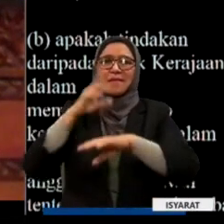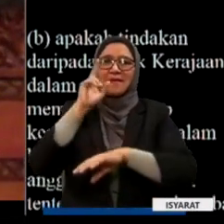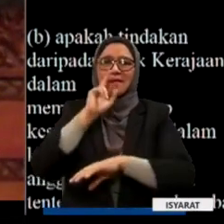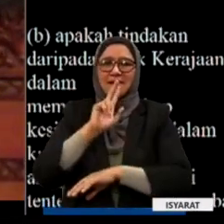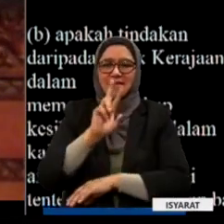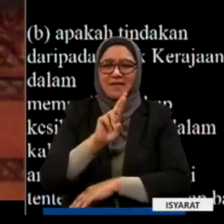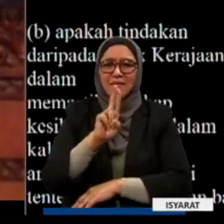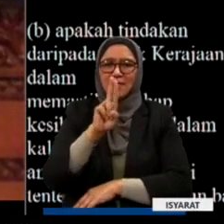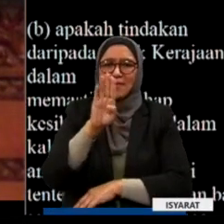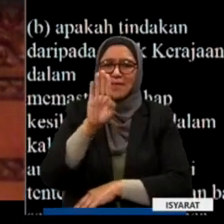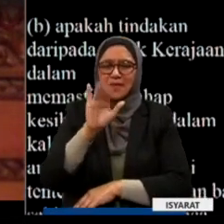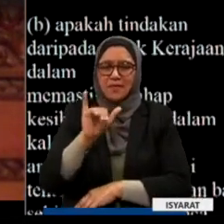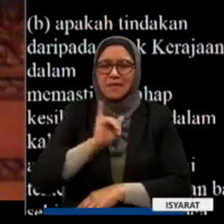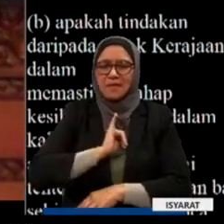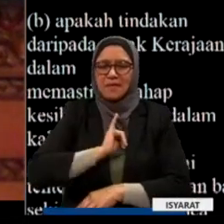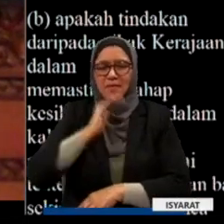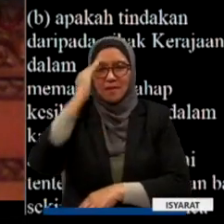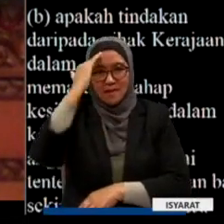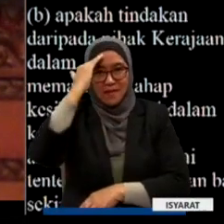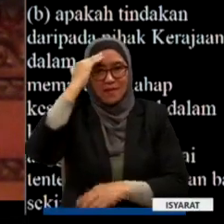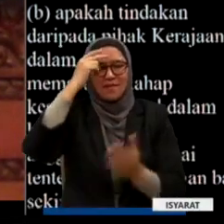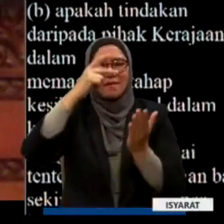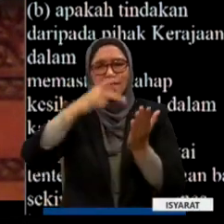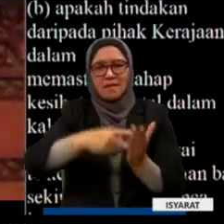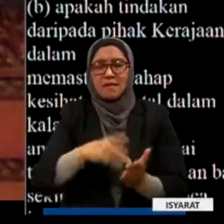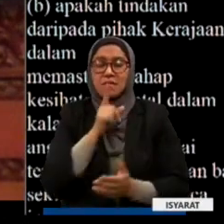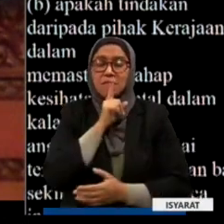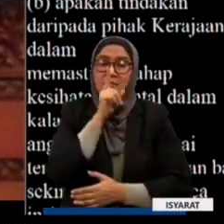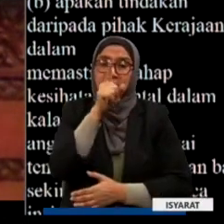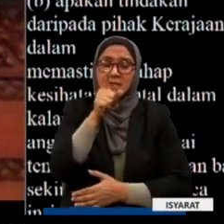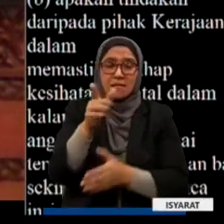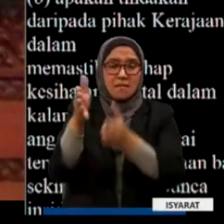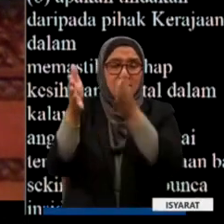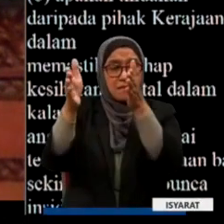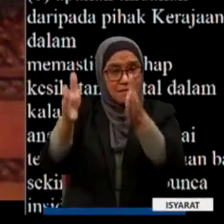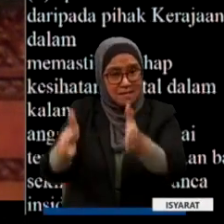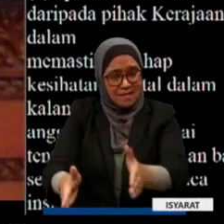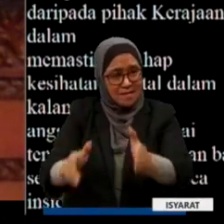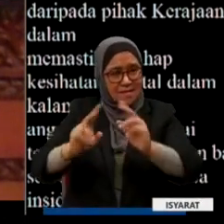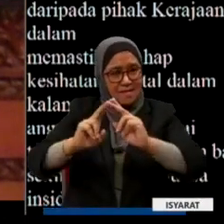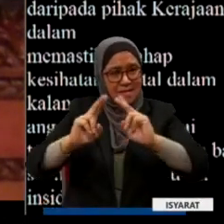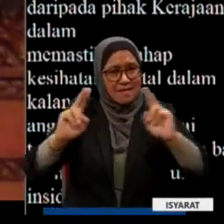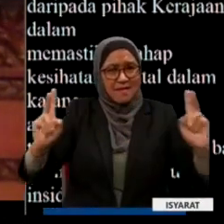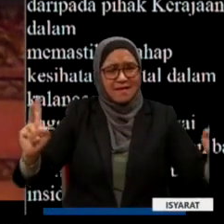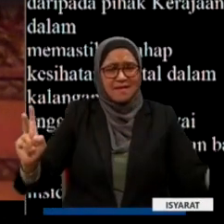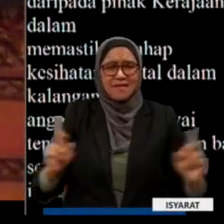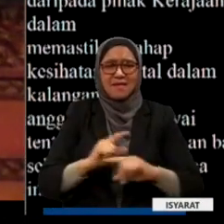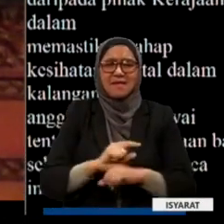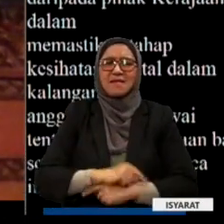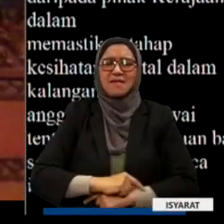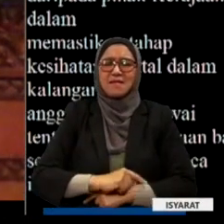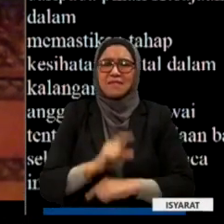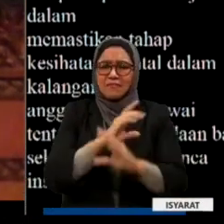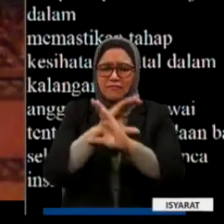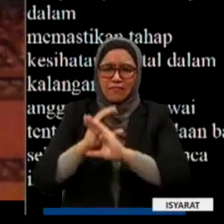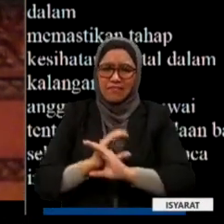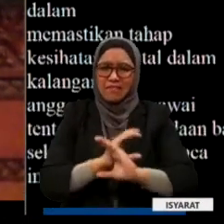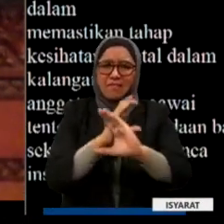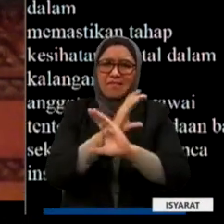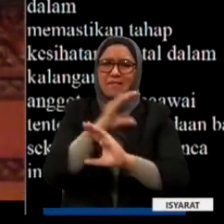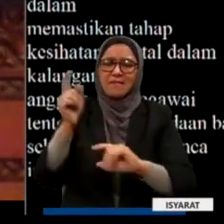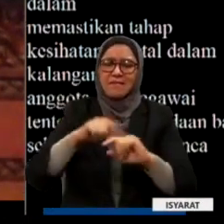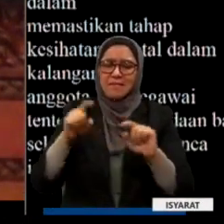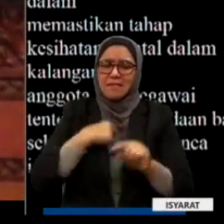Ruby yang saya tahu dan kenali beliau seorang yang sangat prihatin sangat cakno